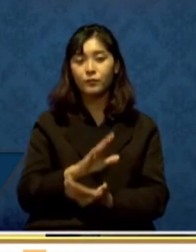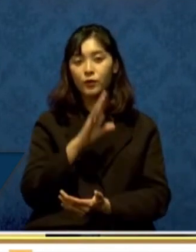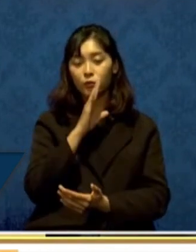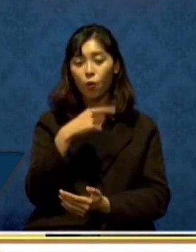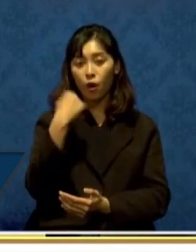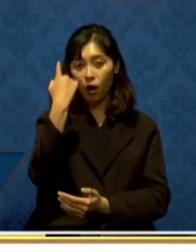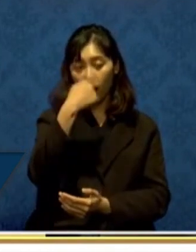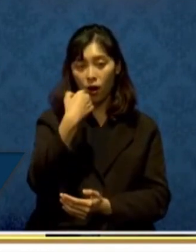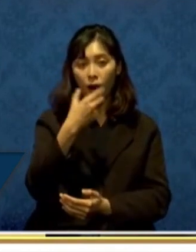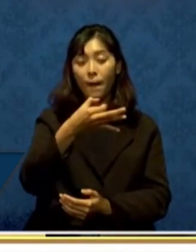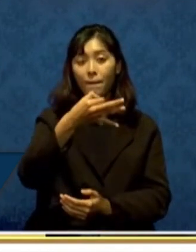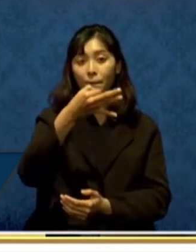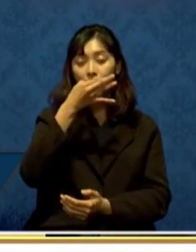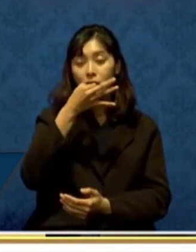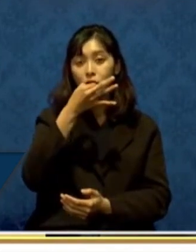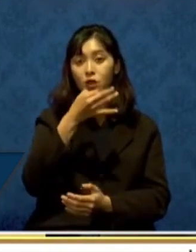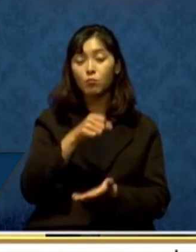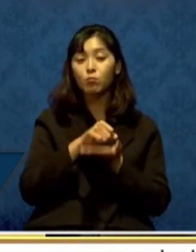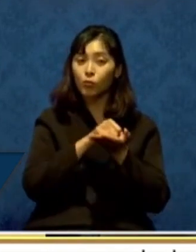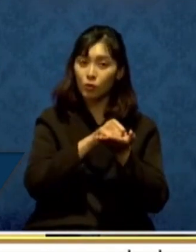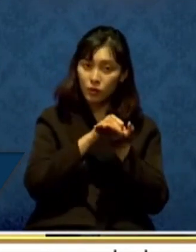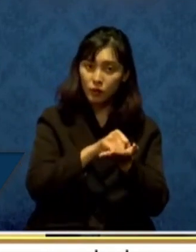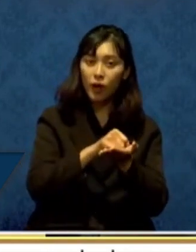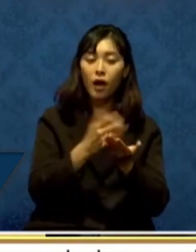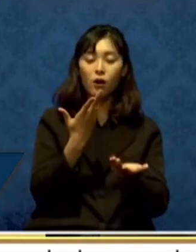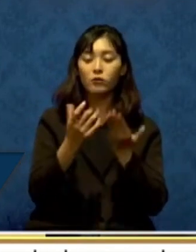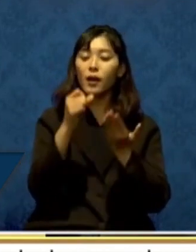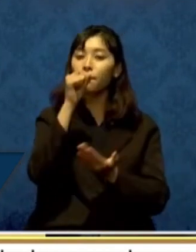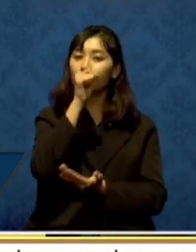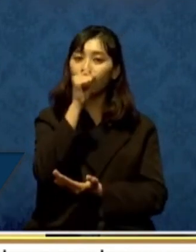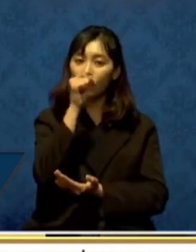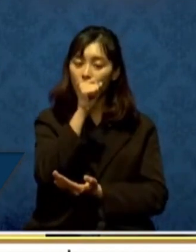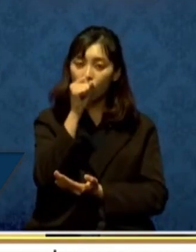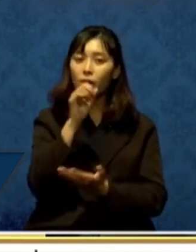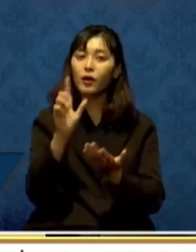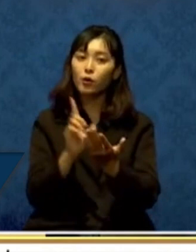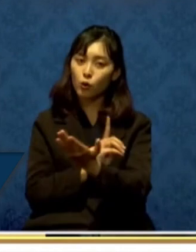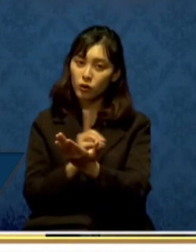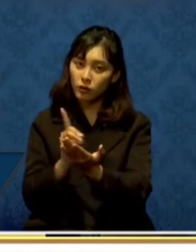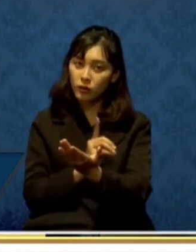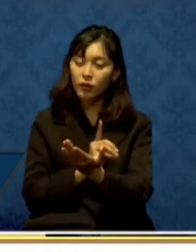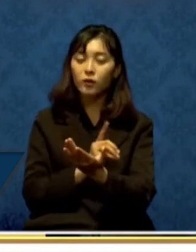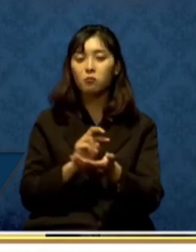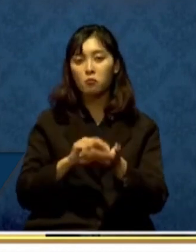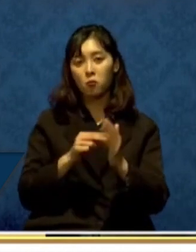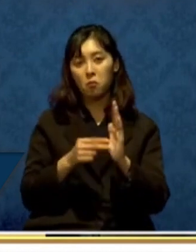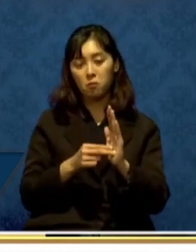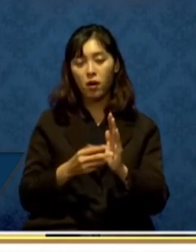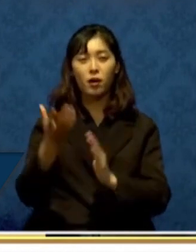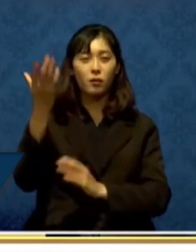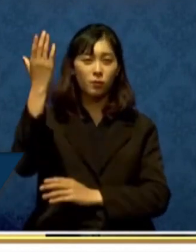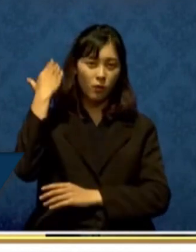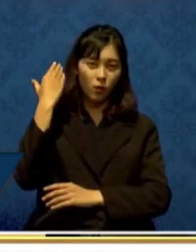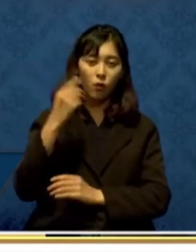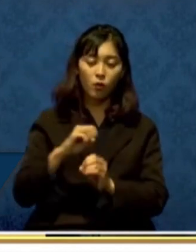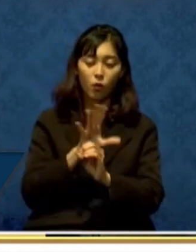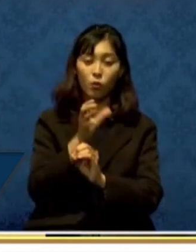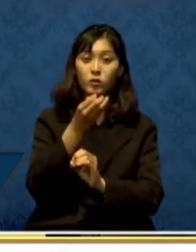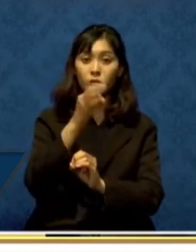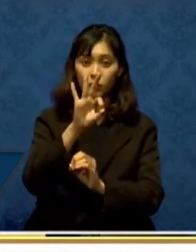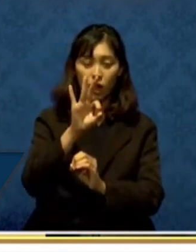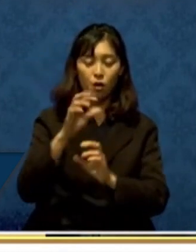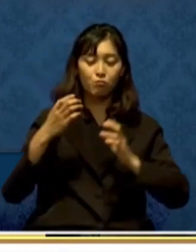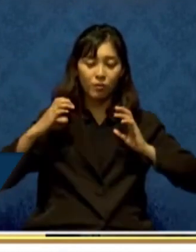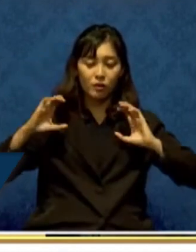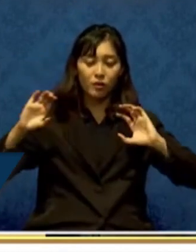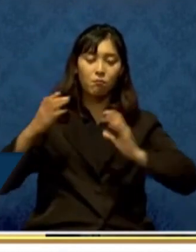หรืออาชีพอิสระแทบจะเป็นกลุ่มท้ายๆที่ได้รับการช่วยเหลือเยียวยาหรือกรณีเช่นไม่สามาร